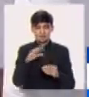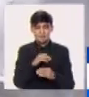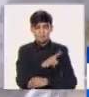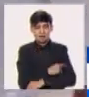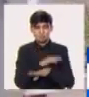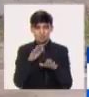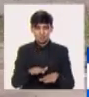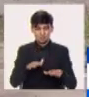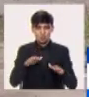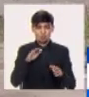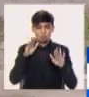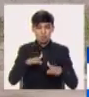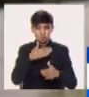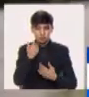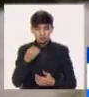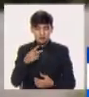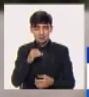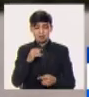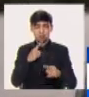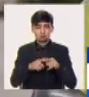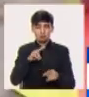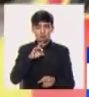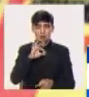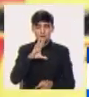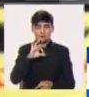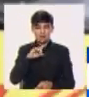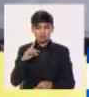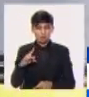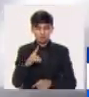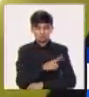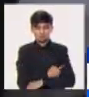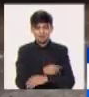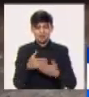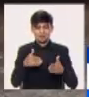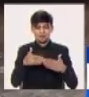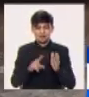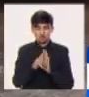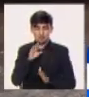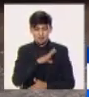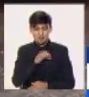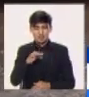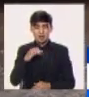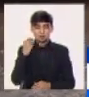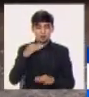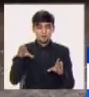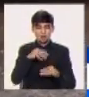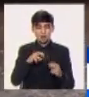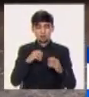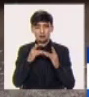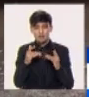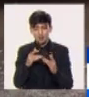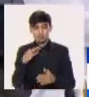ауруханаға сыймаған науқастар үшін қосымша провизорлық орталықтар ашылып жатыр. Алайда ақтөбеліктер төсек орындардың көбейгені мәселені шешпейді деп